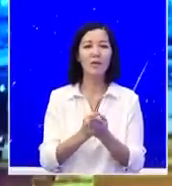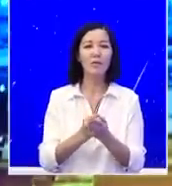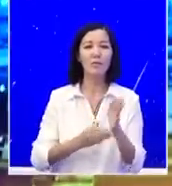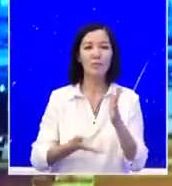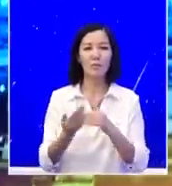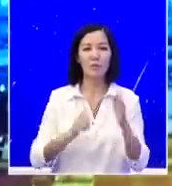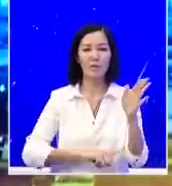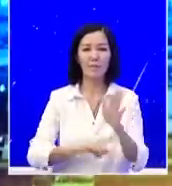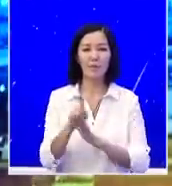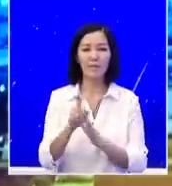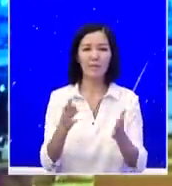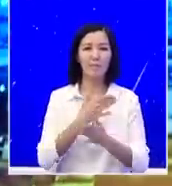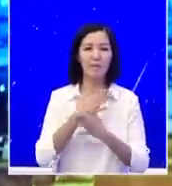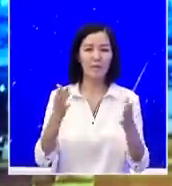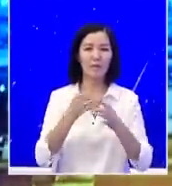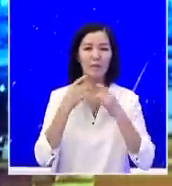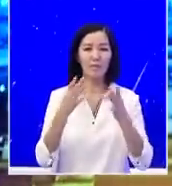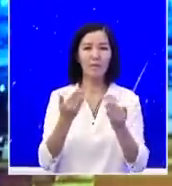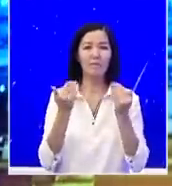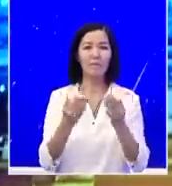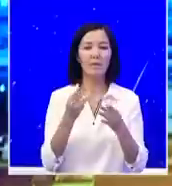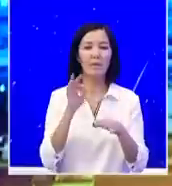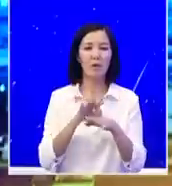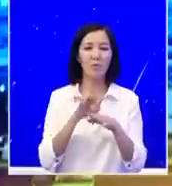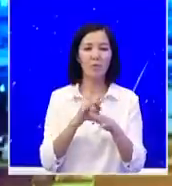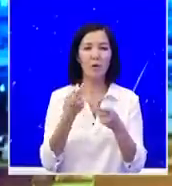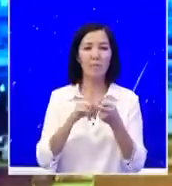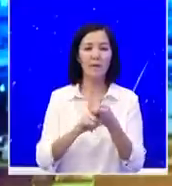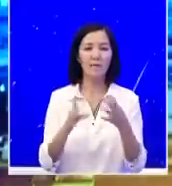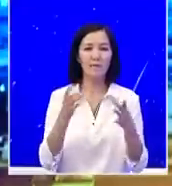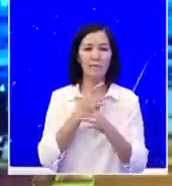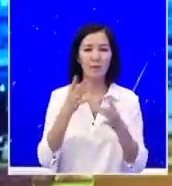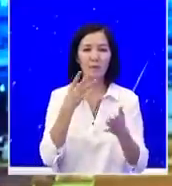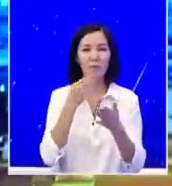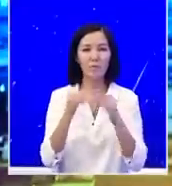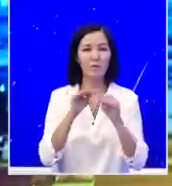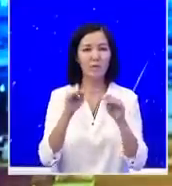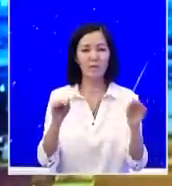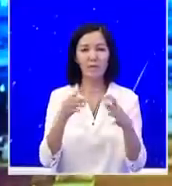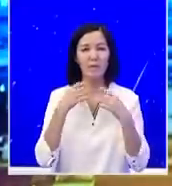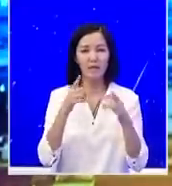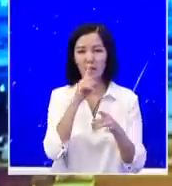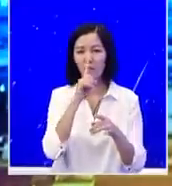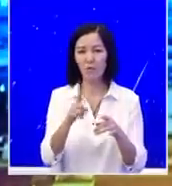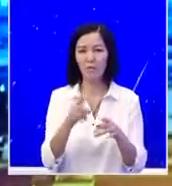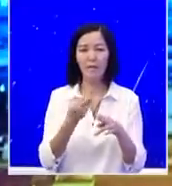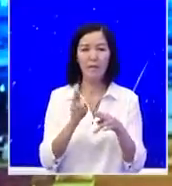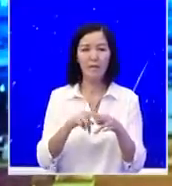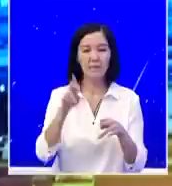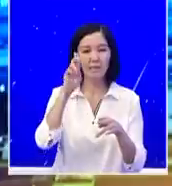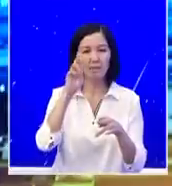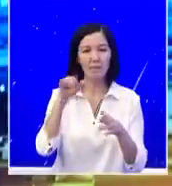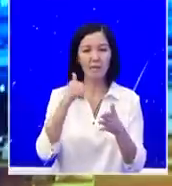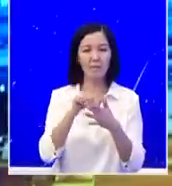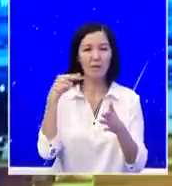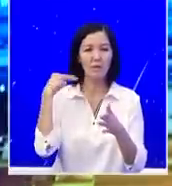кең көлемде атап өтіледі. Биыл тәж вирусына қарай мерейлі мереке өз деңгейінде атап өтілмейді. Десе де мемлекет басшысы Қасым